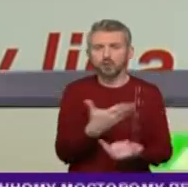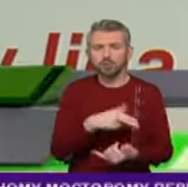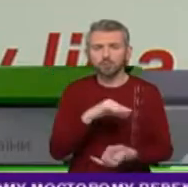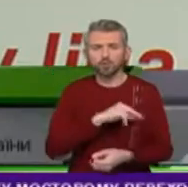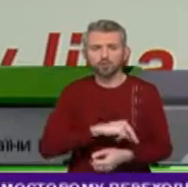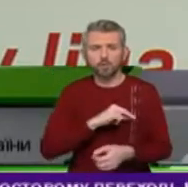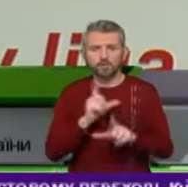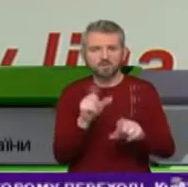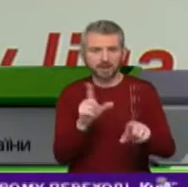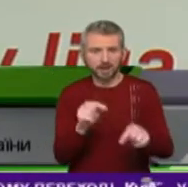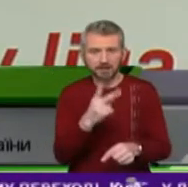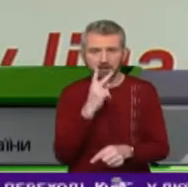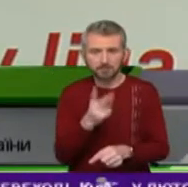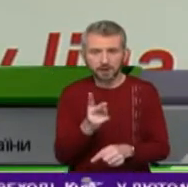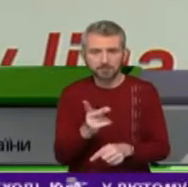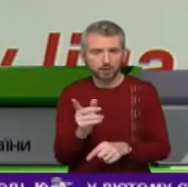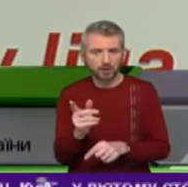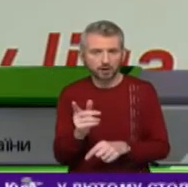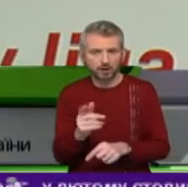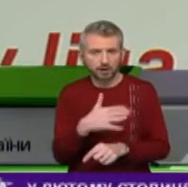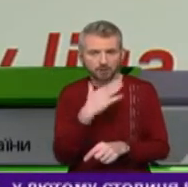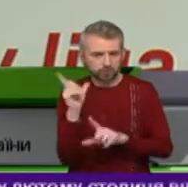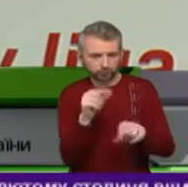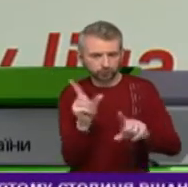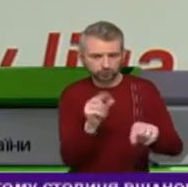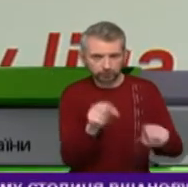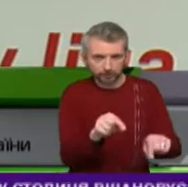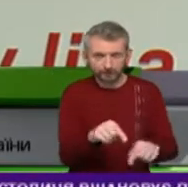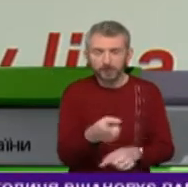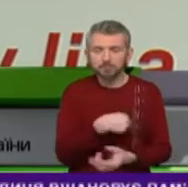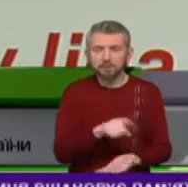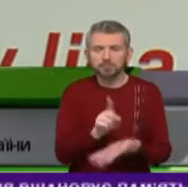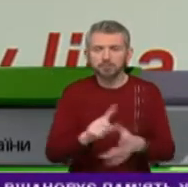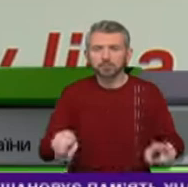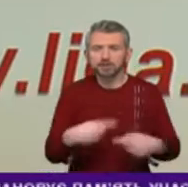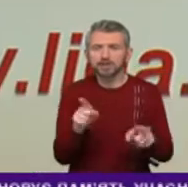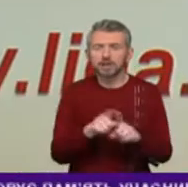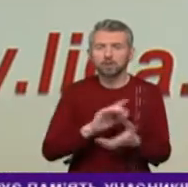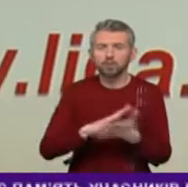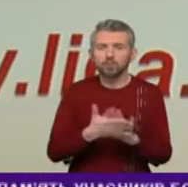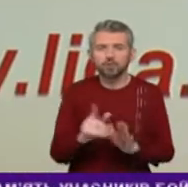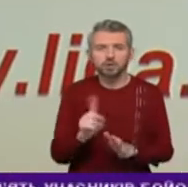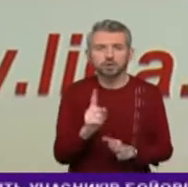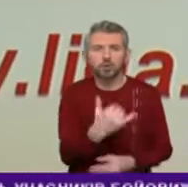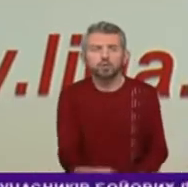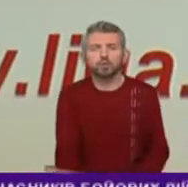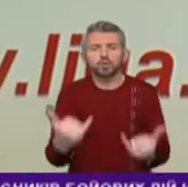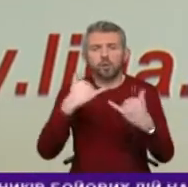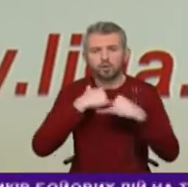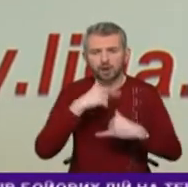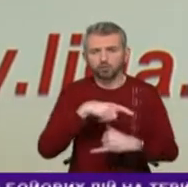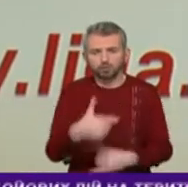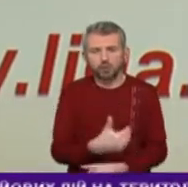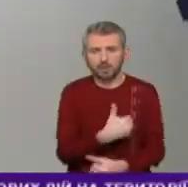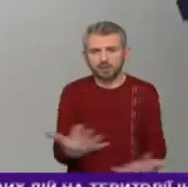трудовій міграції бачимо відплив робочої сили, то ми маємо створити такі умови, щоб до нас люди